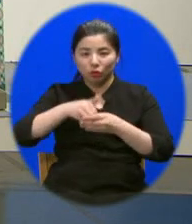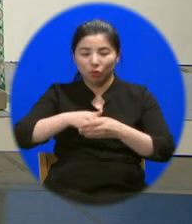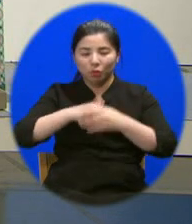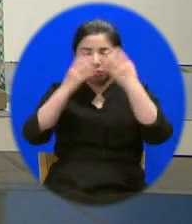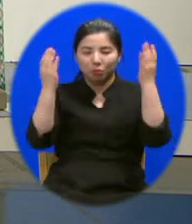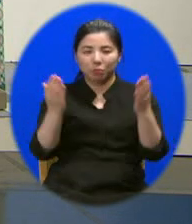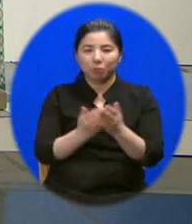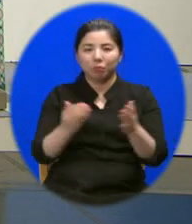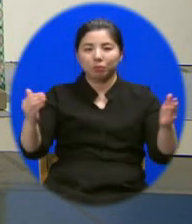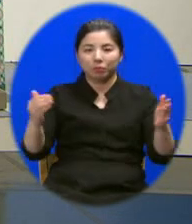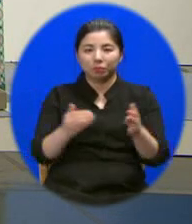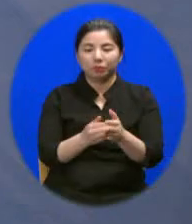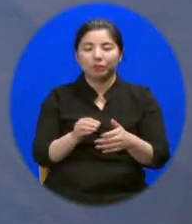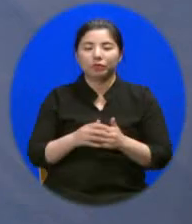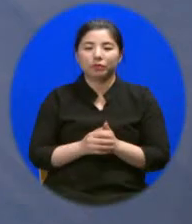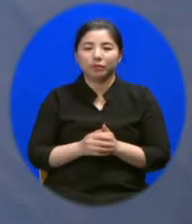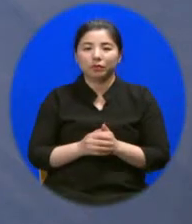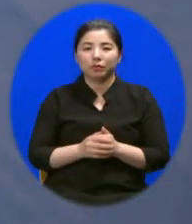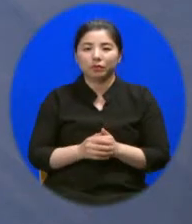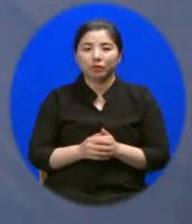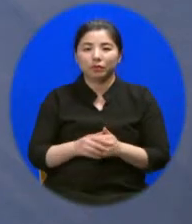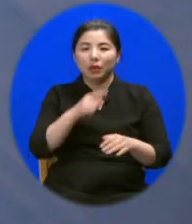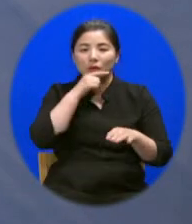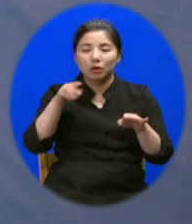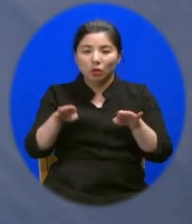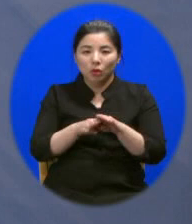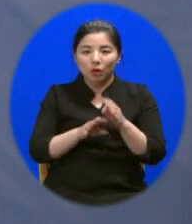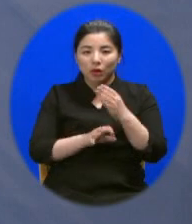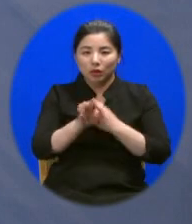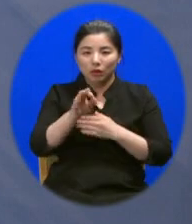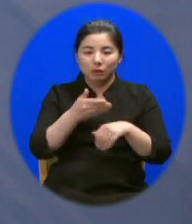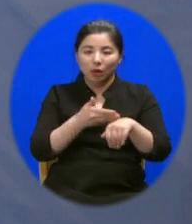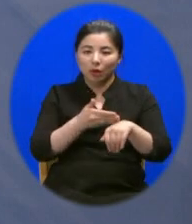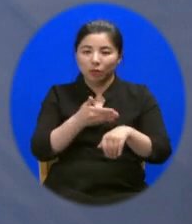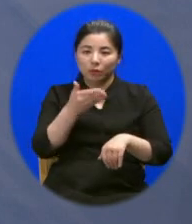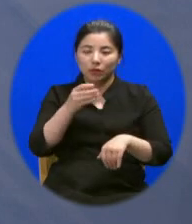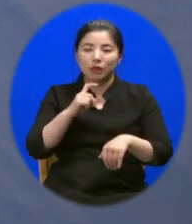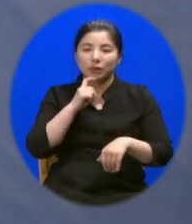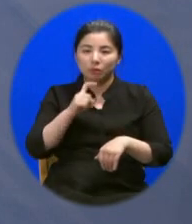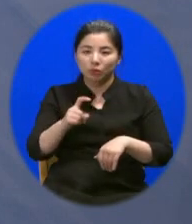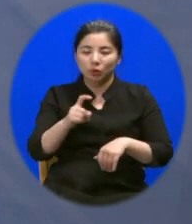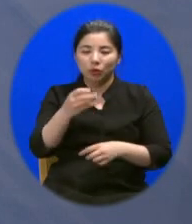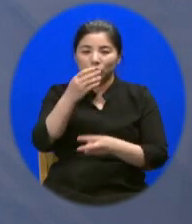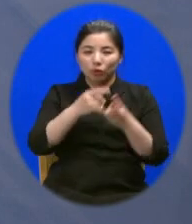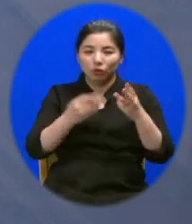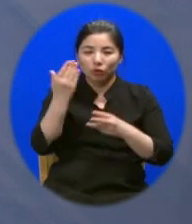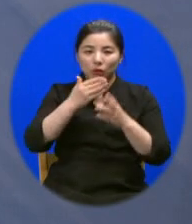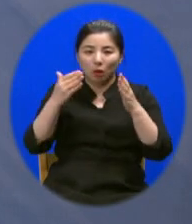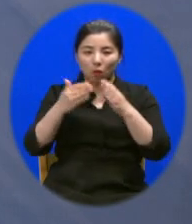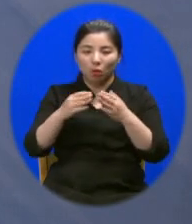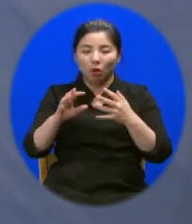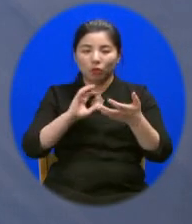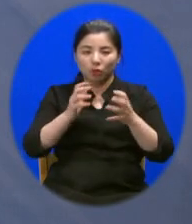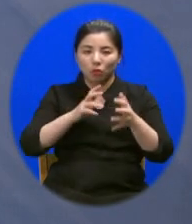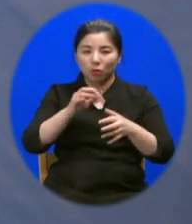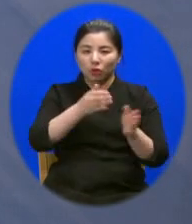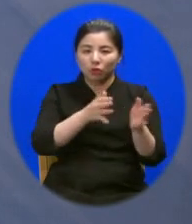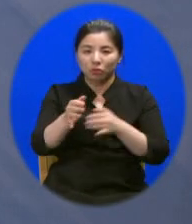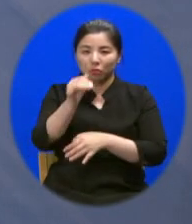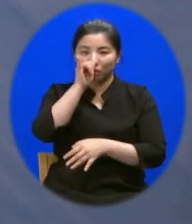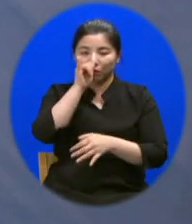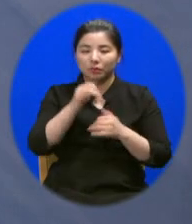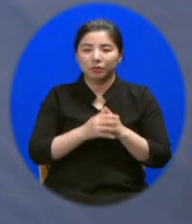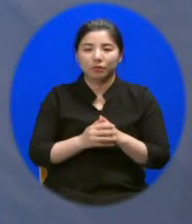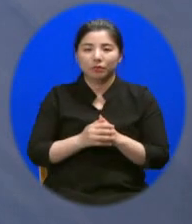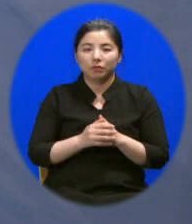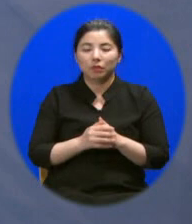편을 모두 마치겠습니다 일요일인 12일 오전 9시 10분에 는요 청주시 창원 그 선거구의 후보자 토론회 가 준비가 되어